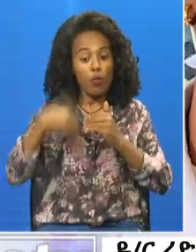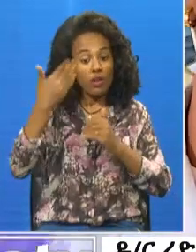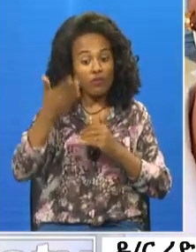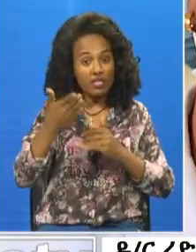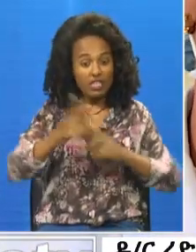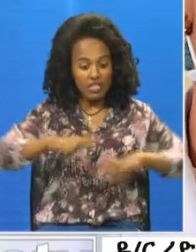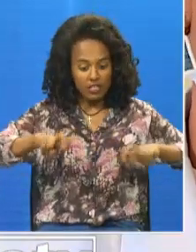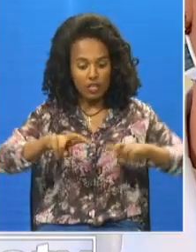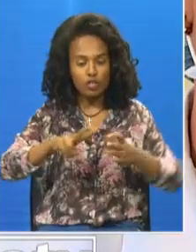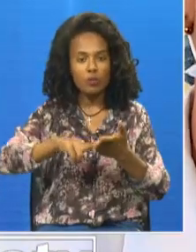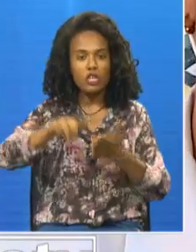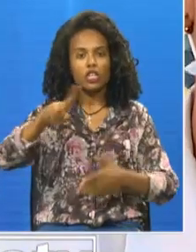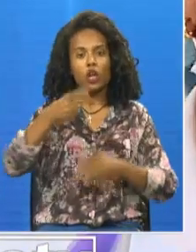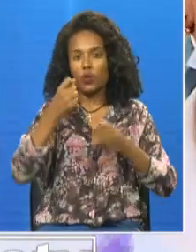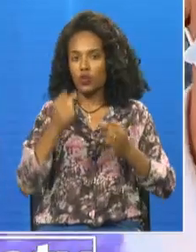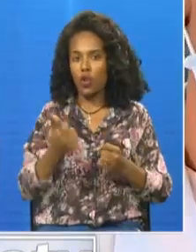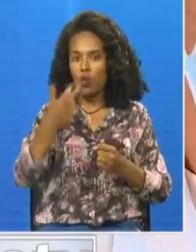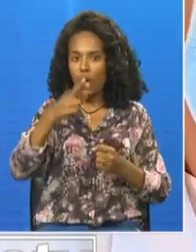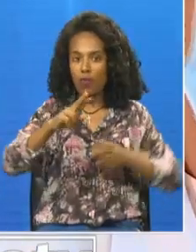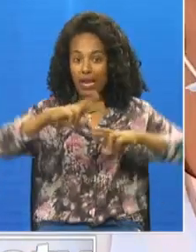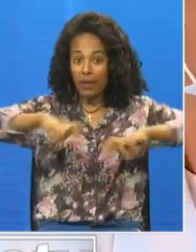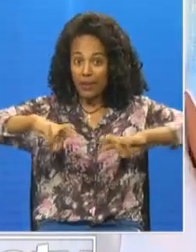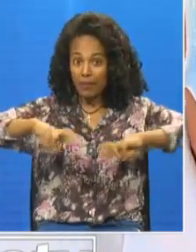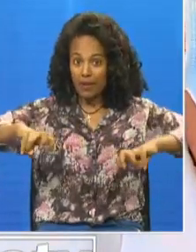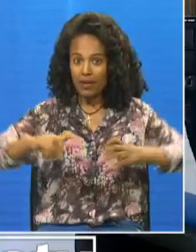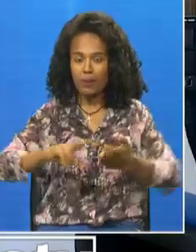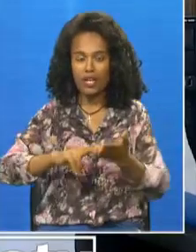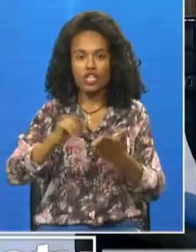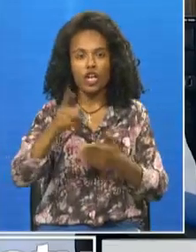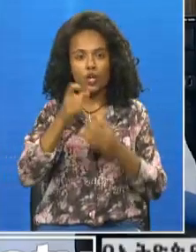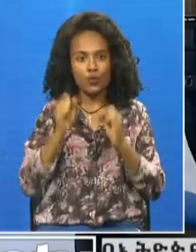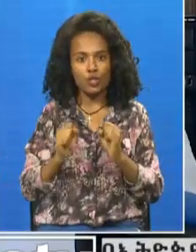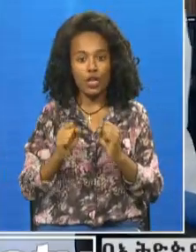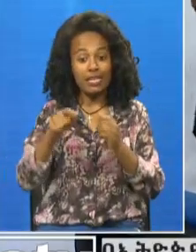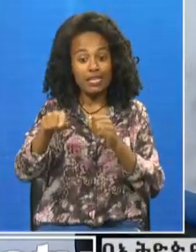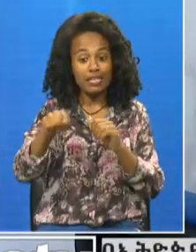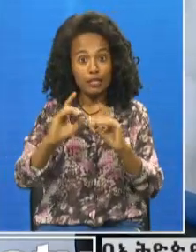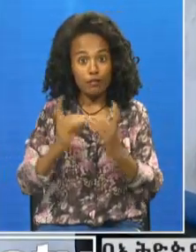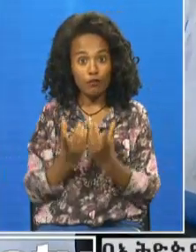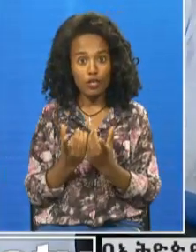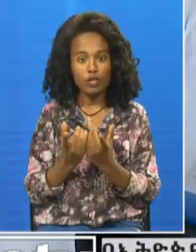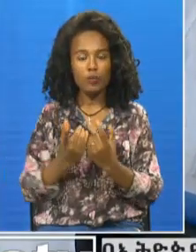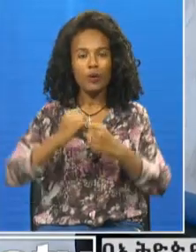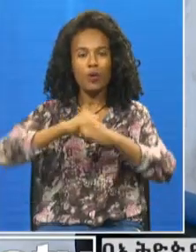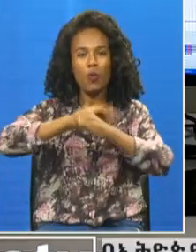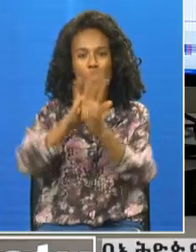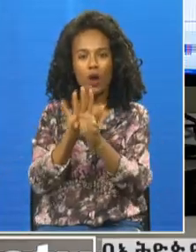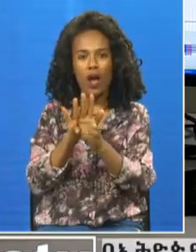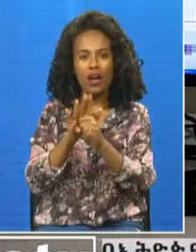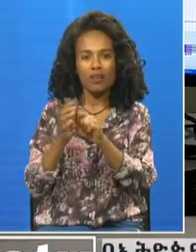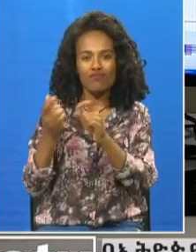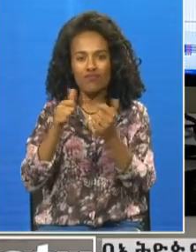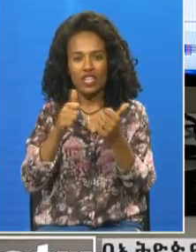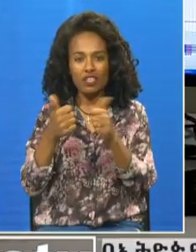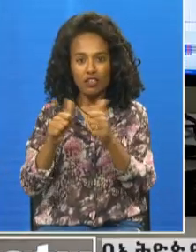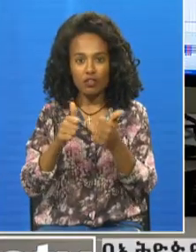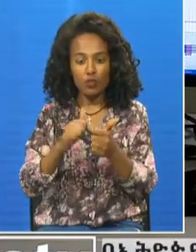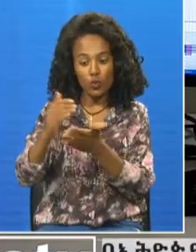በመሆናቸው የኮሮና ቫይረስን ለመመርመር ተመራጭ አድርጓል። እስካሁንም ከ1500 በላይ ናሙናዎች ተመርምረውበታል።